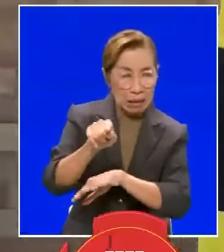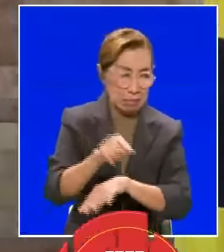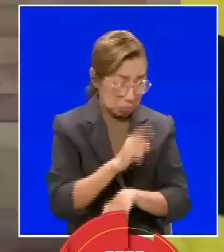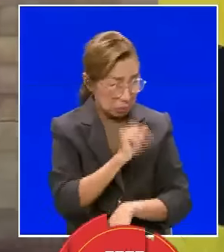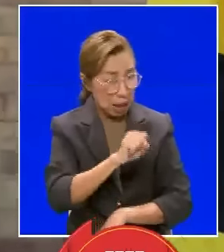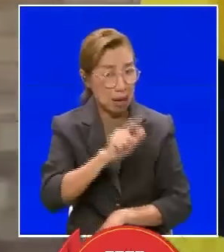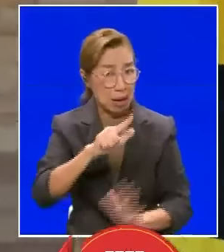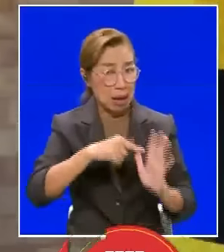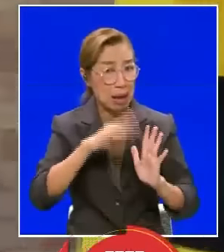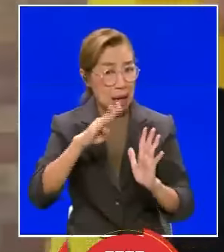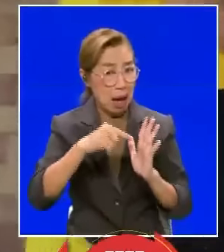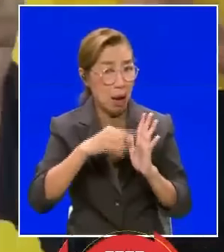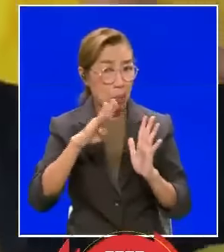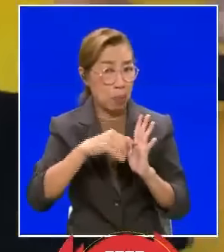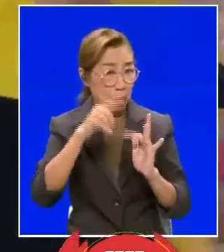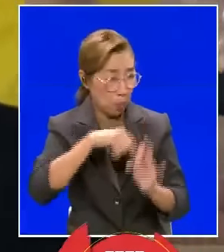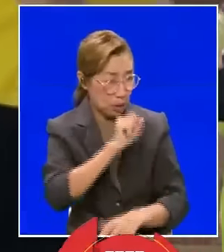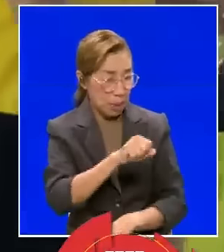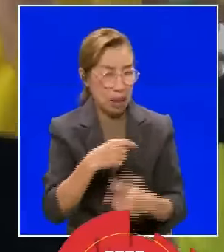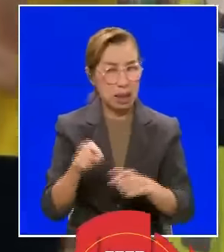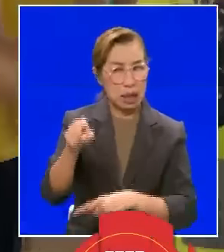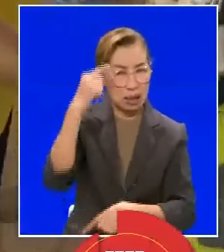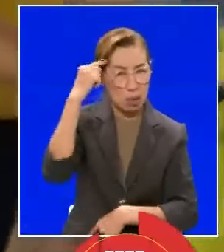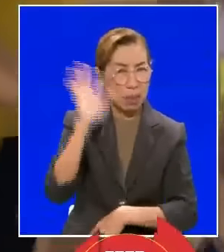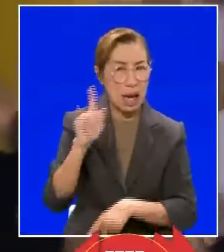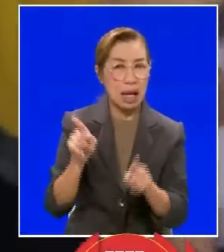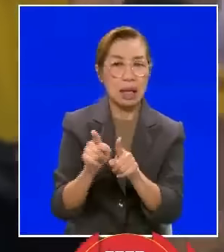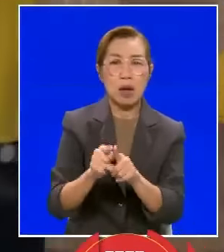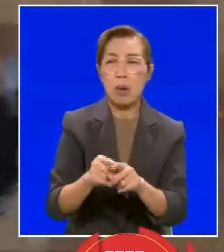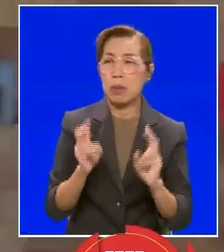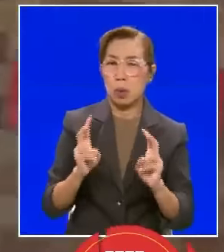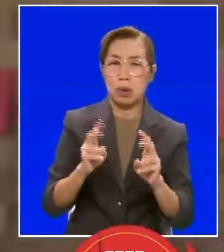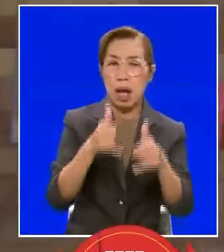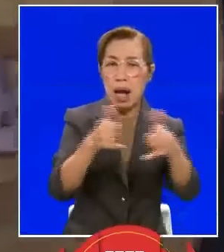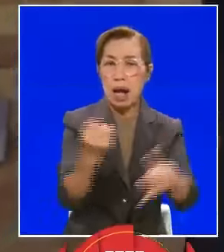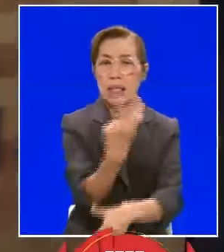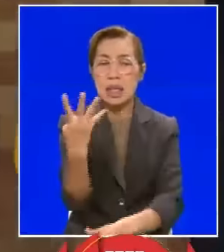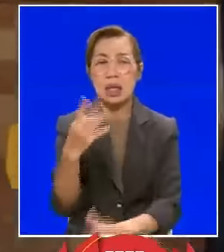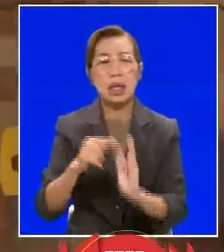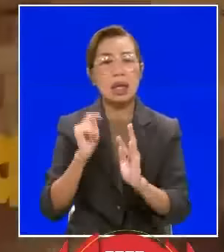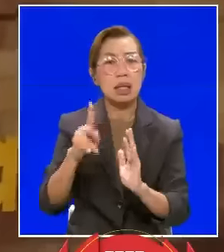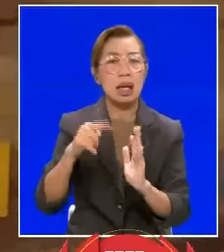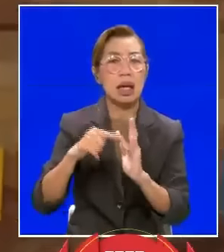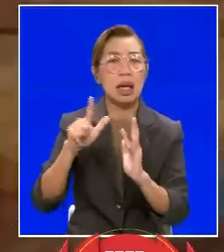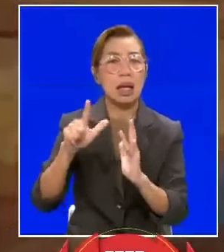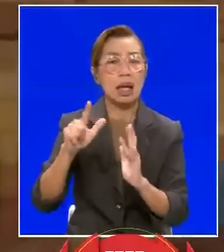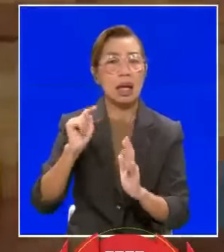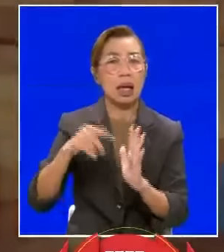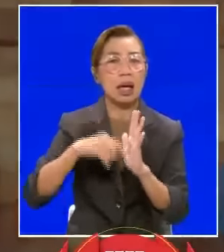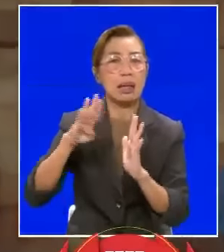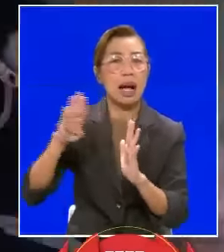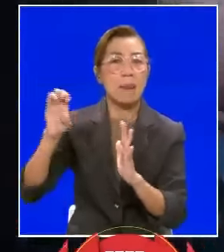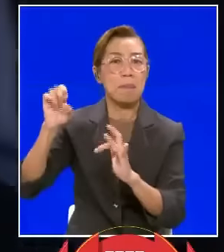ดูเป็นชุดเดิมของเทเลทับบี้แล้วก็ เอามา ติดหูนะแล้วก็นี่อันนี้จะชุดการแสดงพึ่งน้อย เทเลทับ